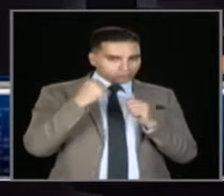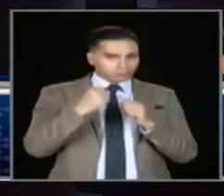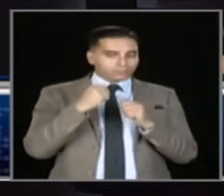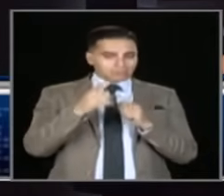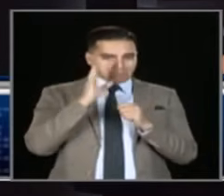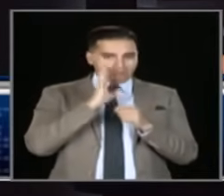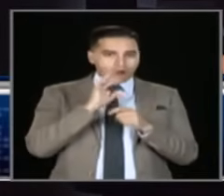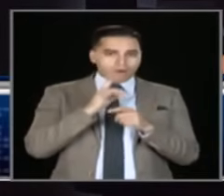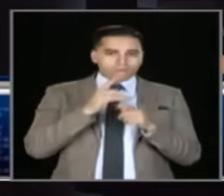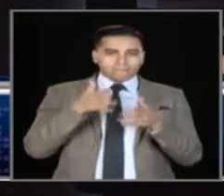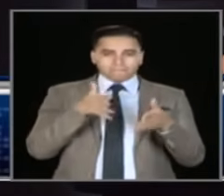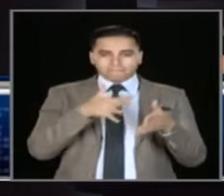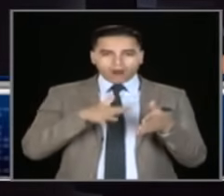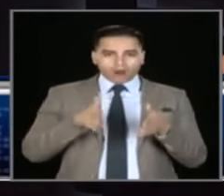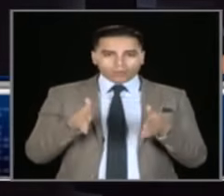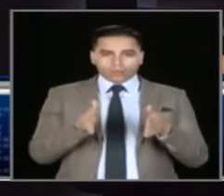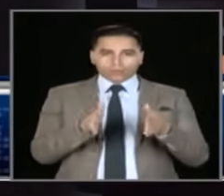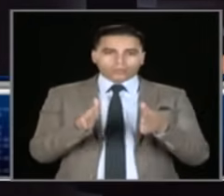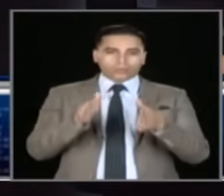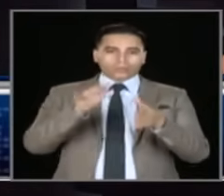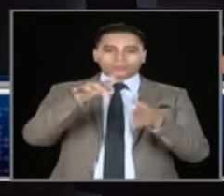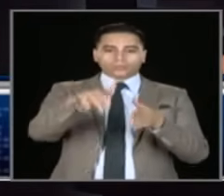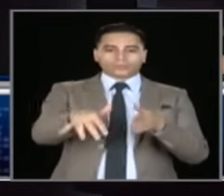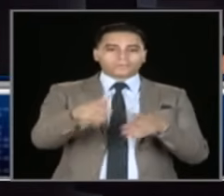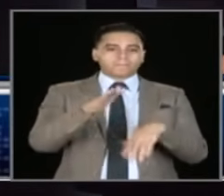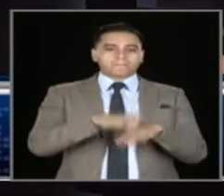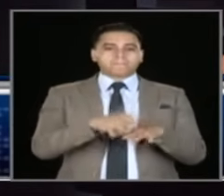أحد روافد نهر الجانج.